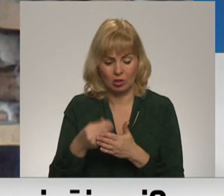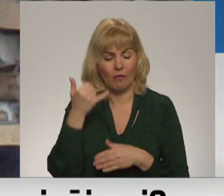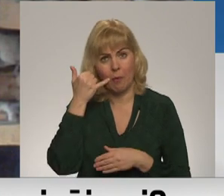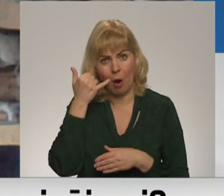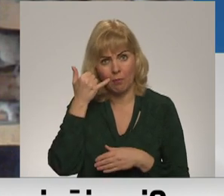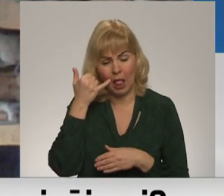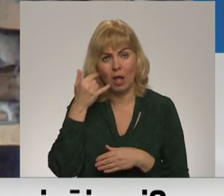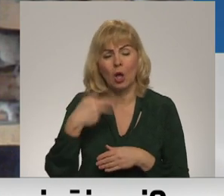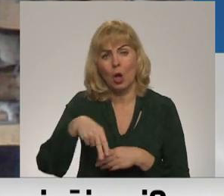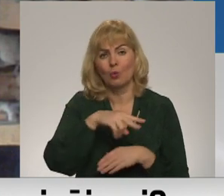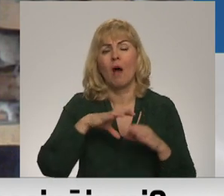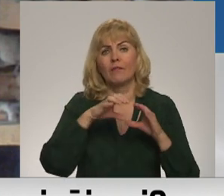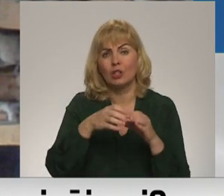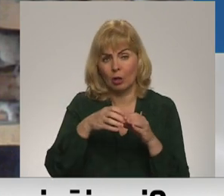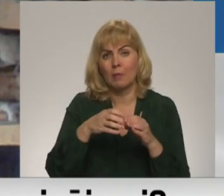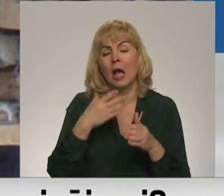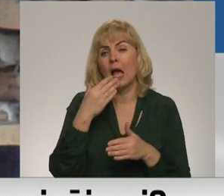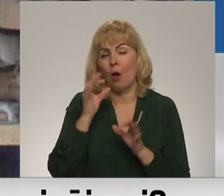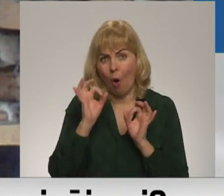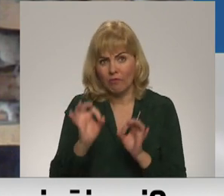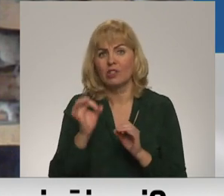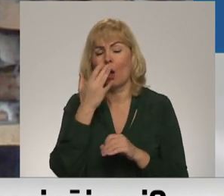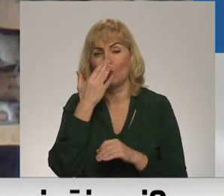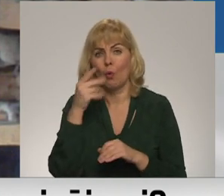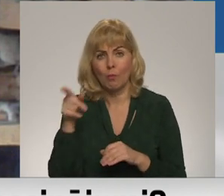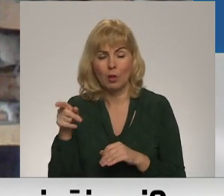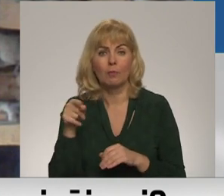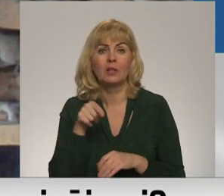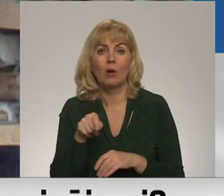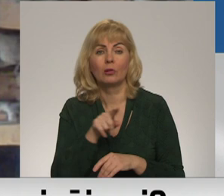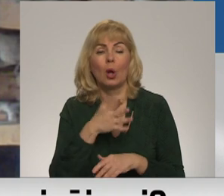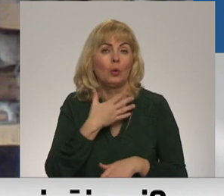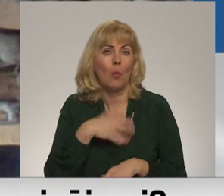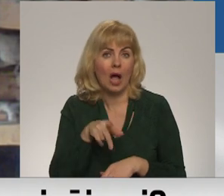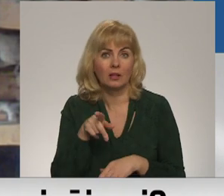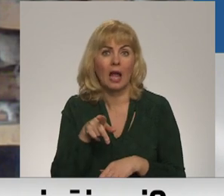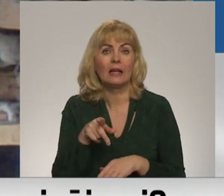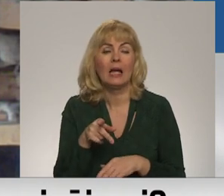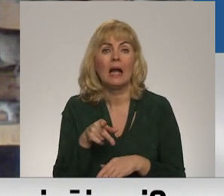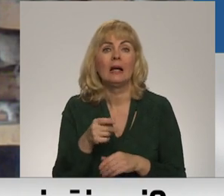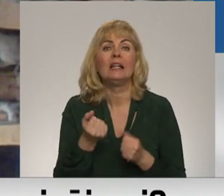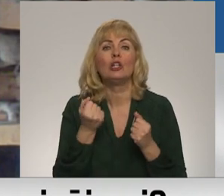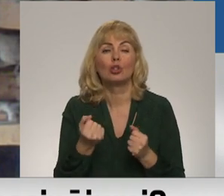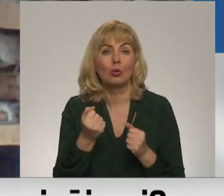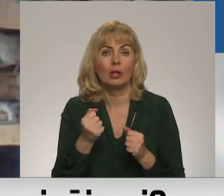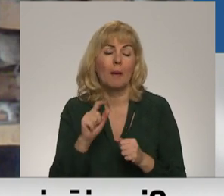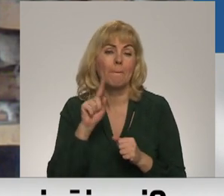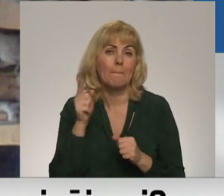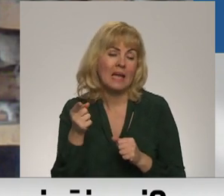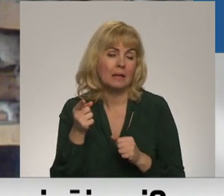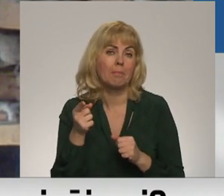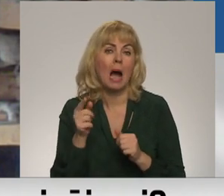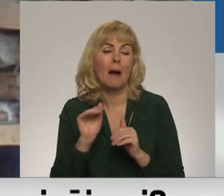visas pasaules cilvēka to sūta no saviem īstiem numuriem, tā ir, viņi ir ļoti noteikti noturīgāka. Lai gan varbūt pirmajā fāzē es